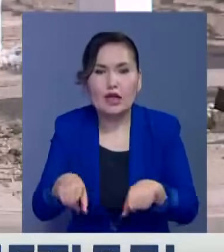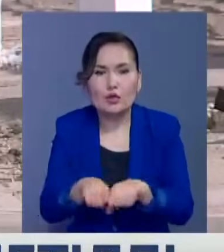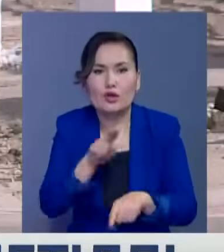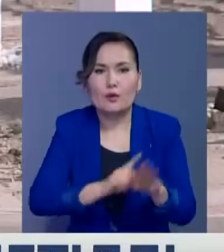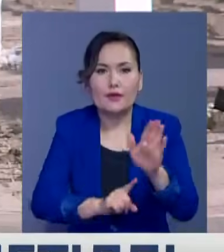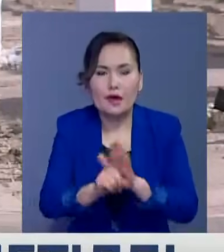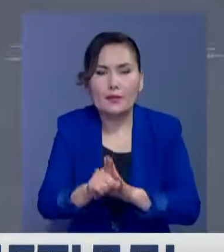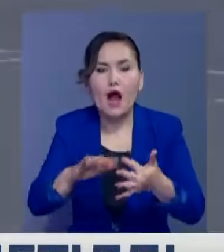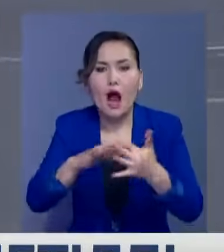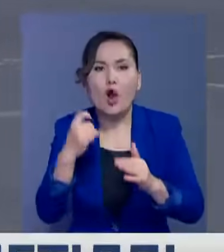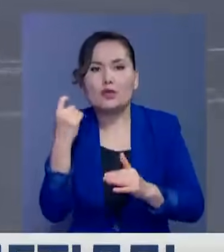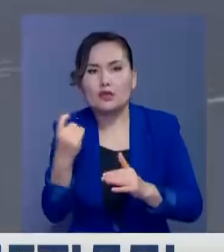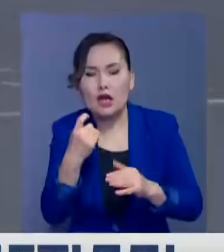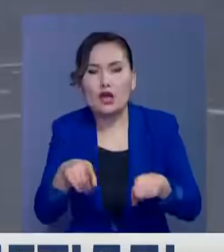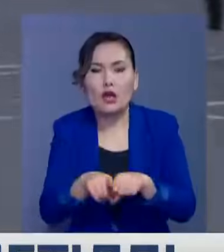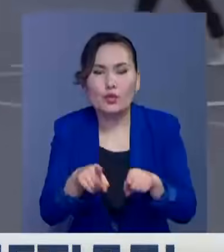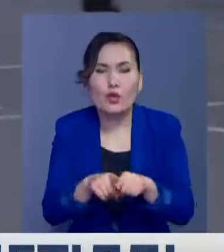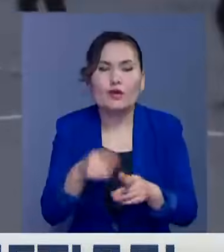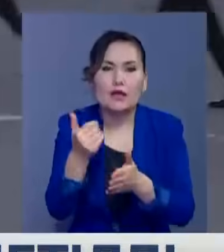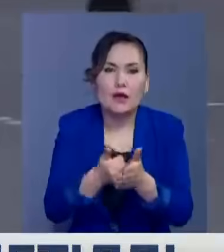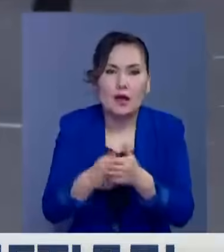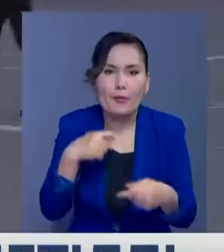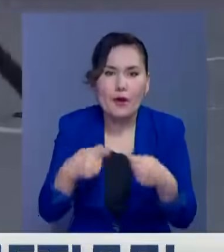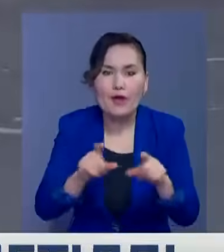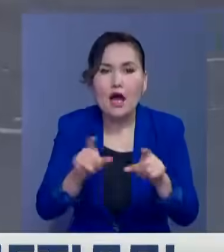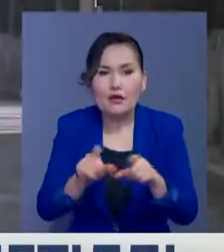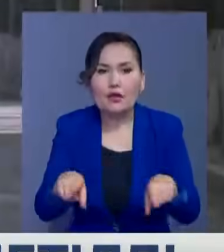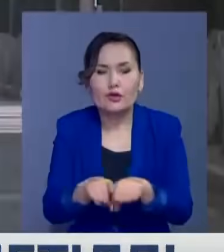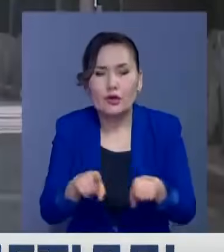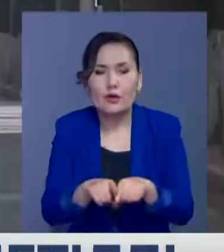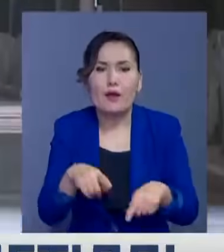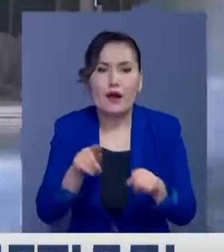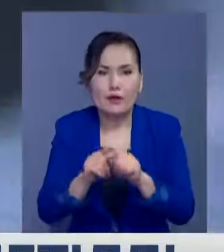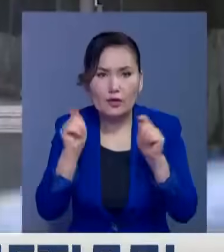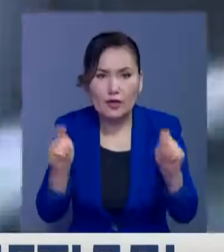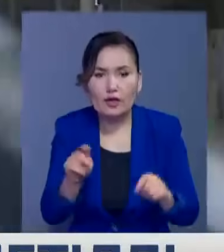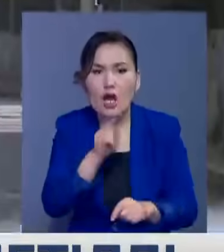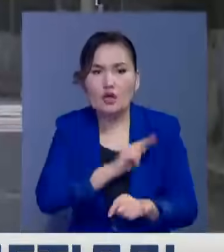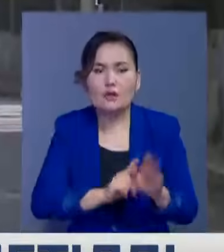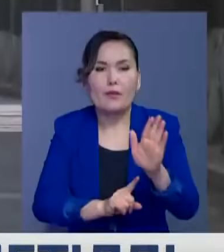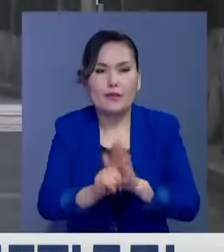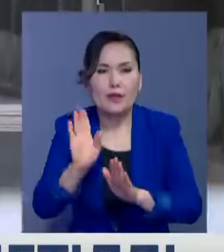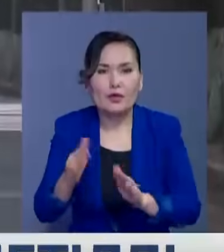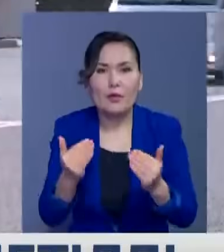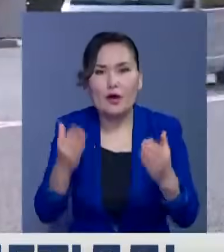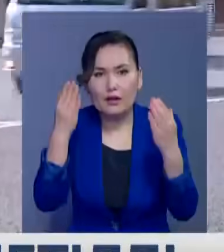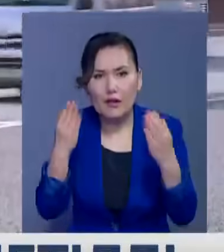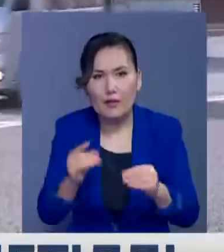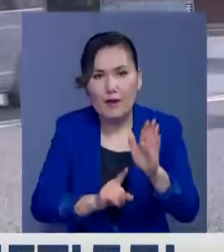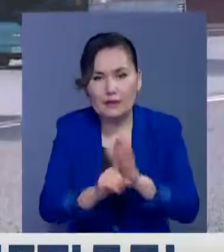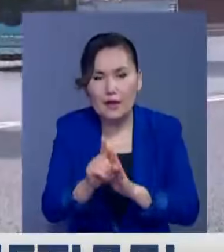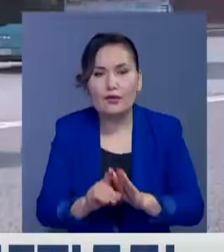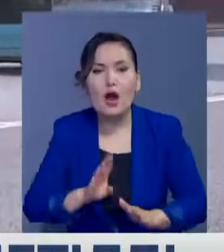шаруашылығы техникаларына қосалқы бөлшектер және тұқым, көшеттен сататын дүкендер де саудасын бастайды. Бүгіннен бастап таңғы